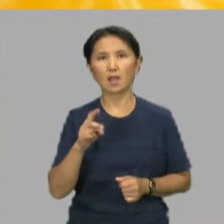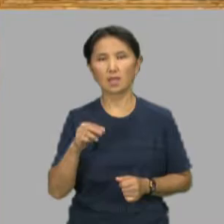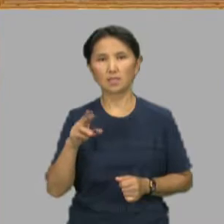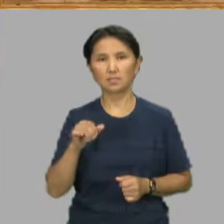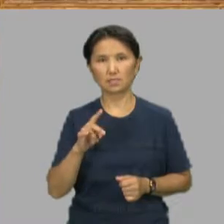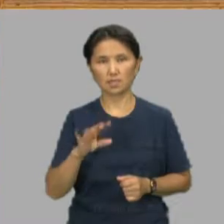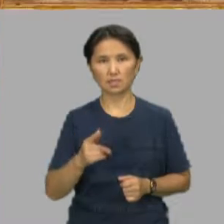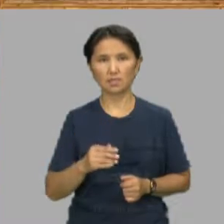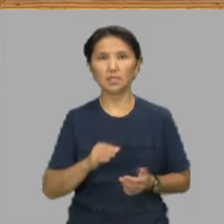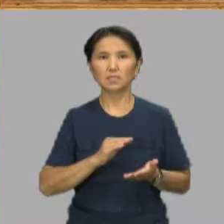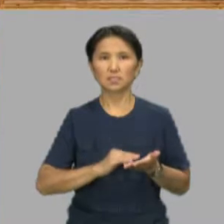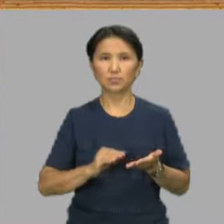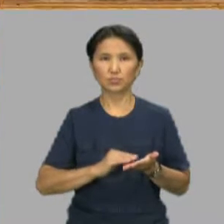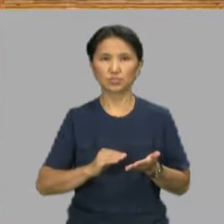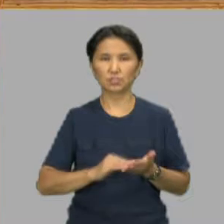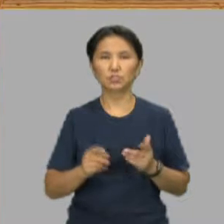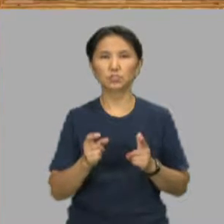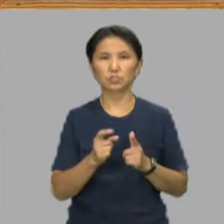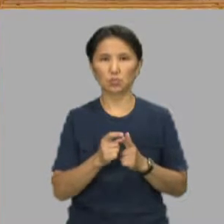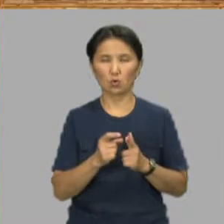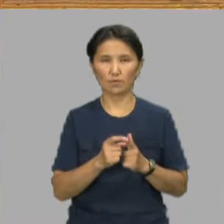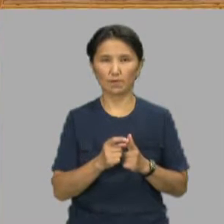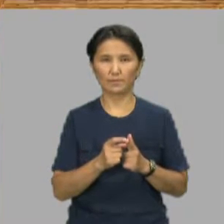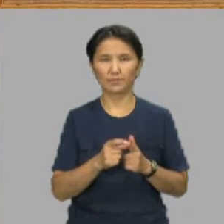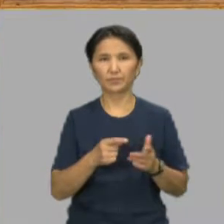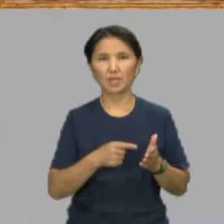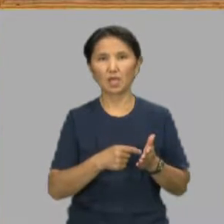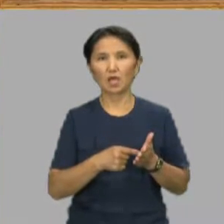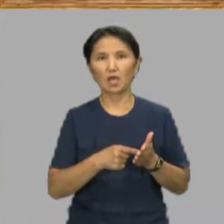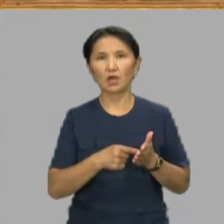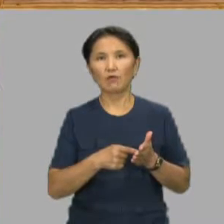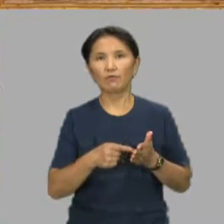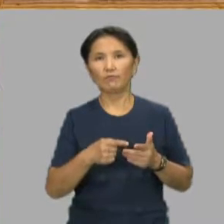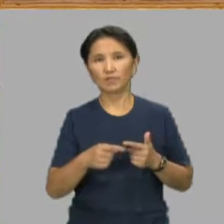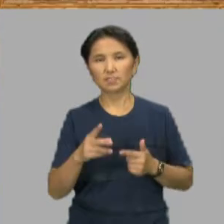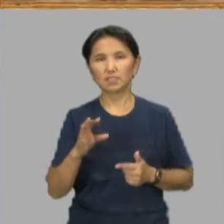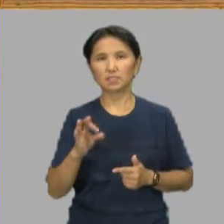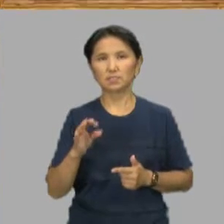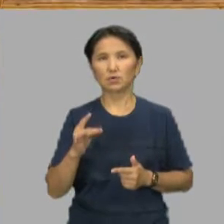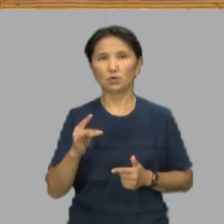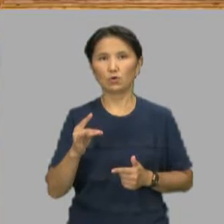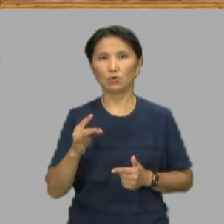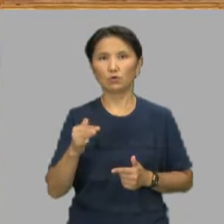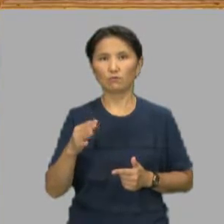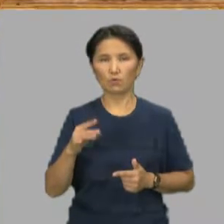календарь. Запишите слово, выделите орфограммы.